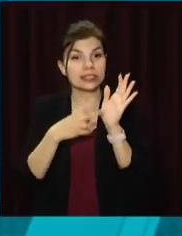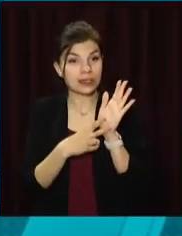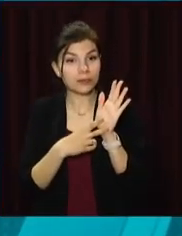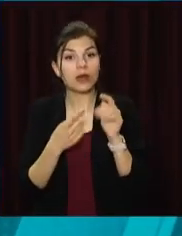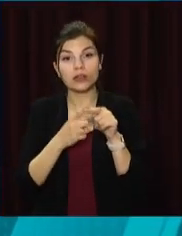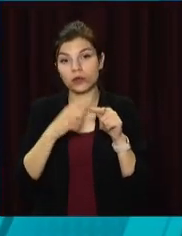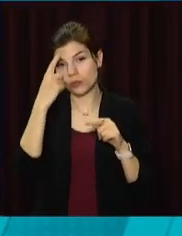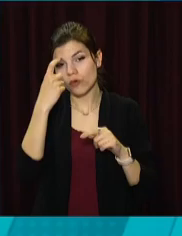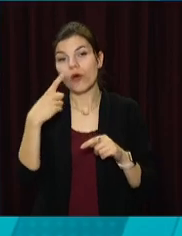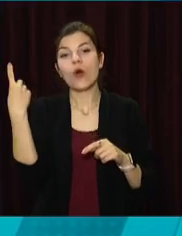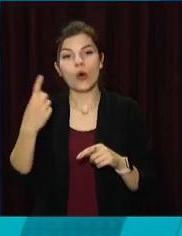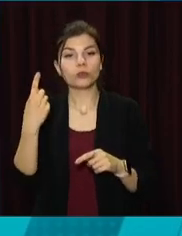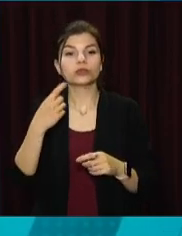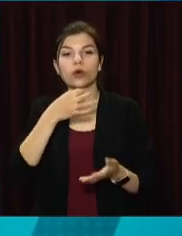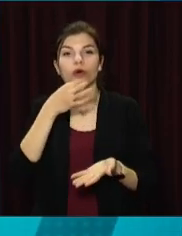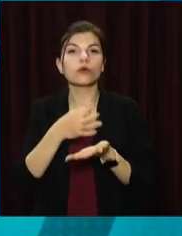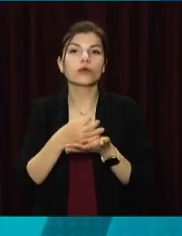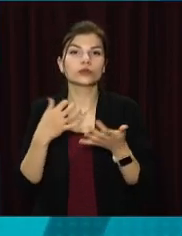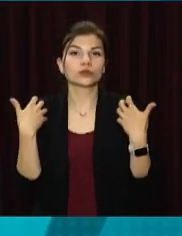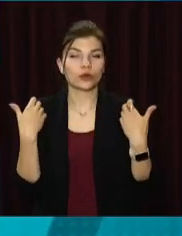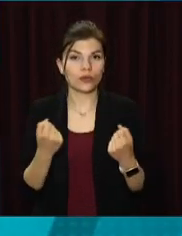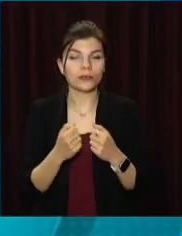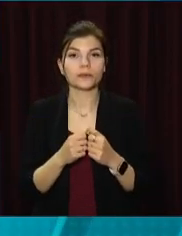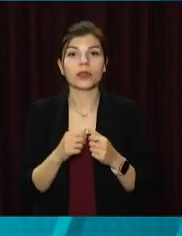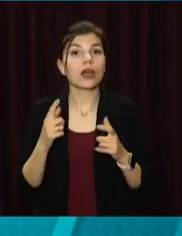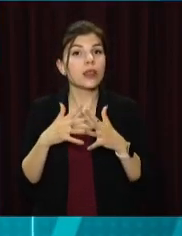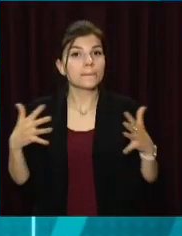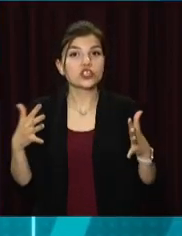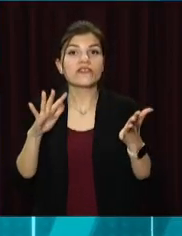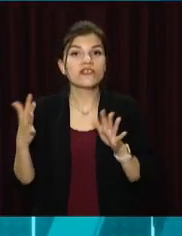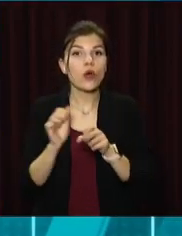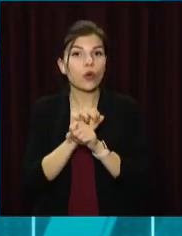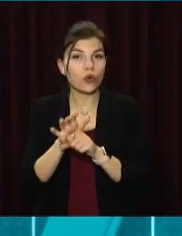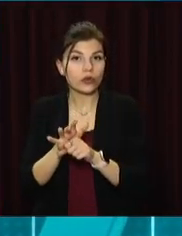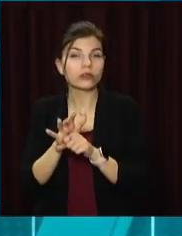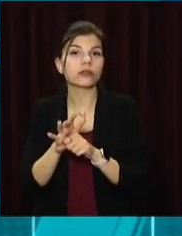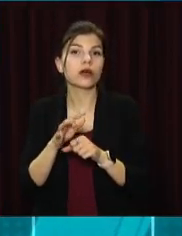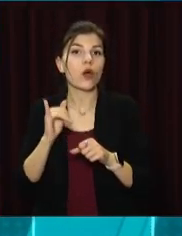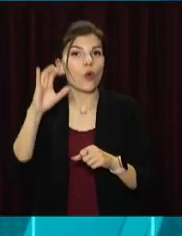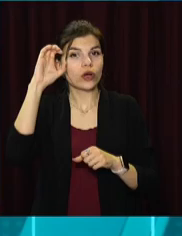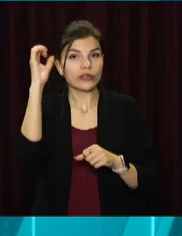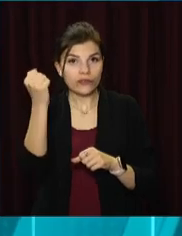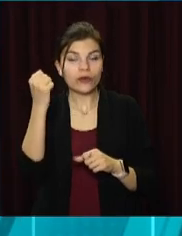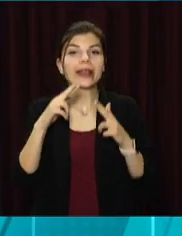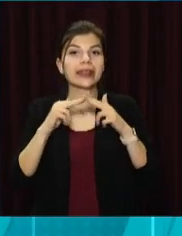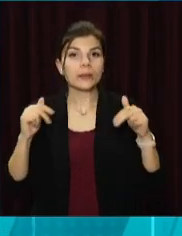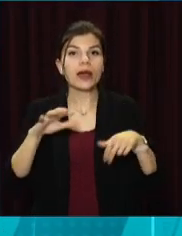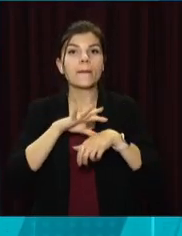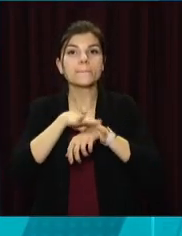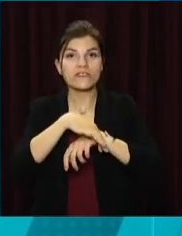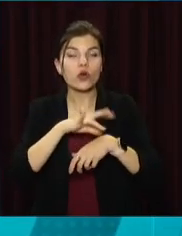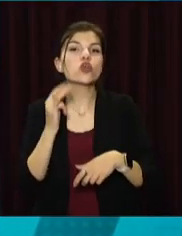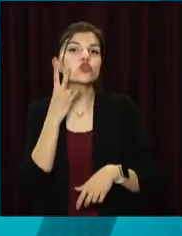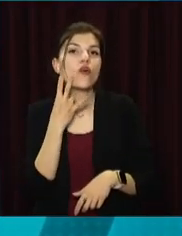Про це повідомили в обласному департаменті охорони здоров'я. Найбільше випадків корони діагностували у Кривому Розі, Дніпрі, Павлограді